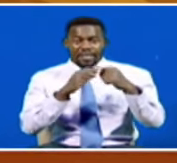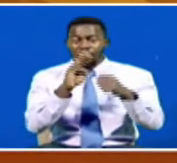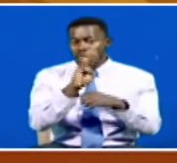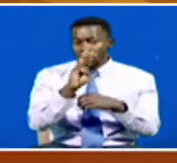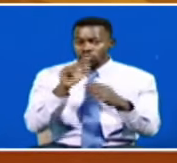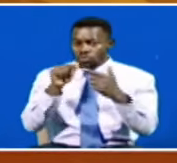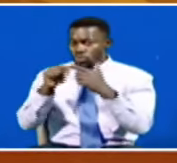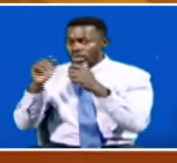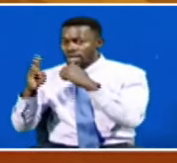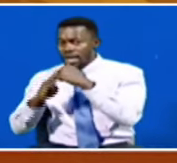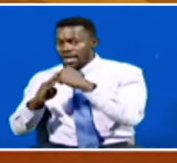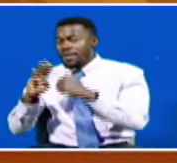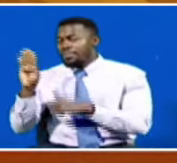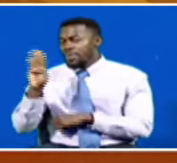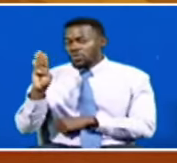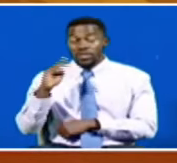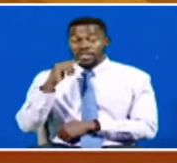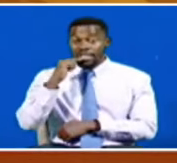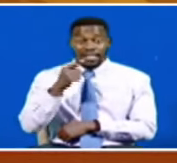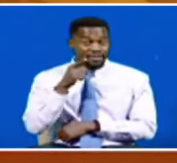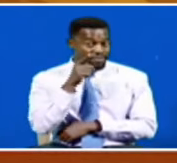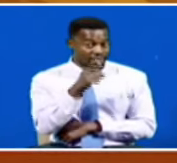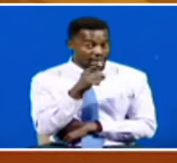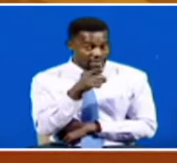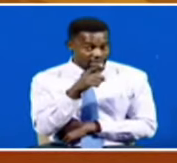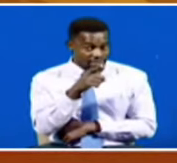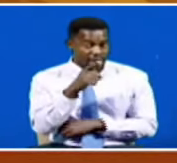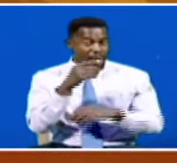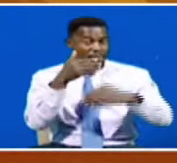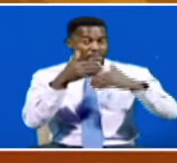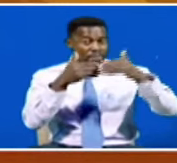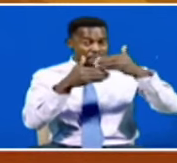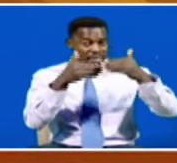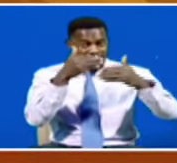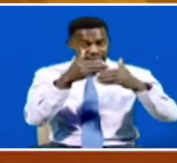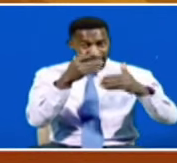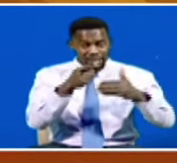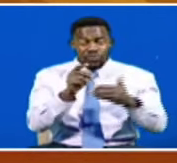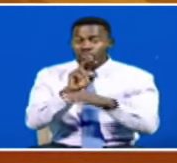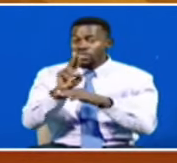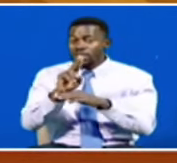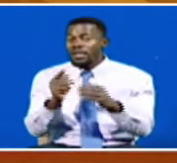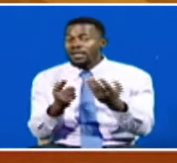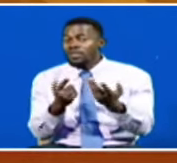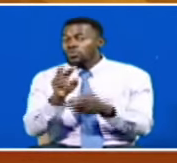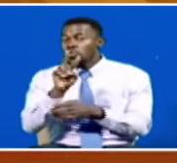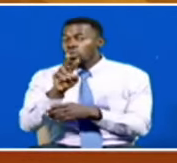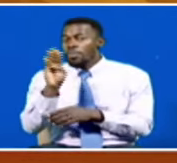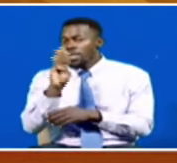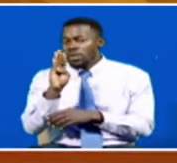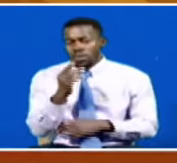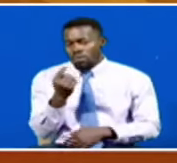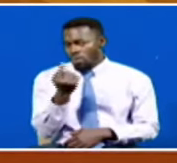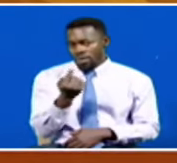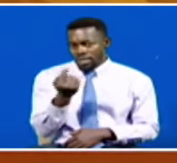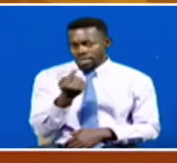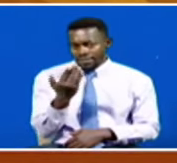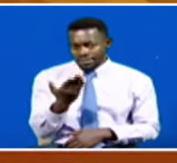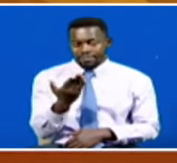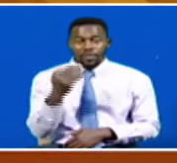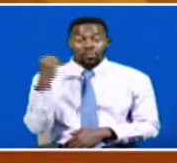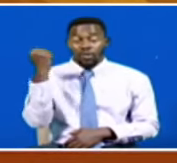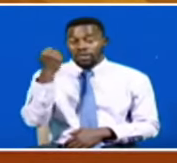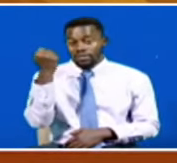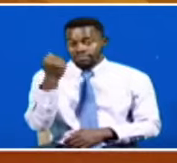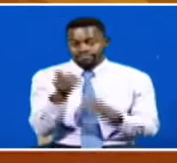bilioni 9, akisema jumba hilo kunradhi limegharimu shilingi bilioni 2 tu. Mwanahabari wetu wa masuala ya siasa